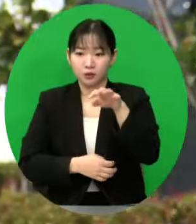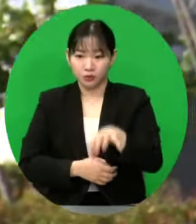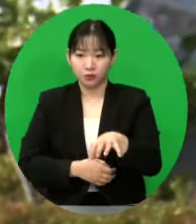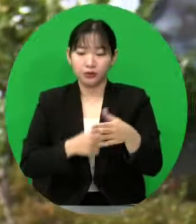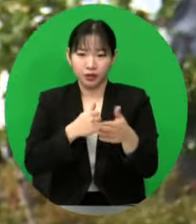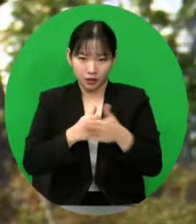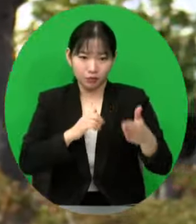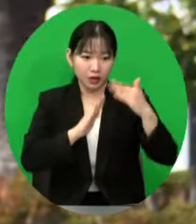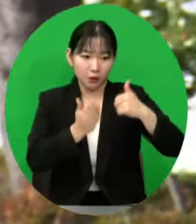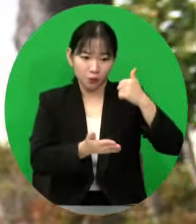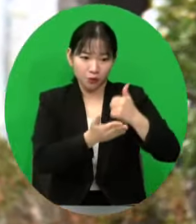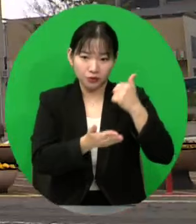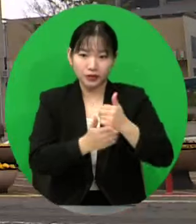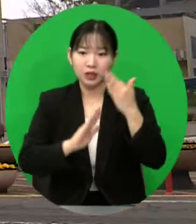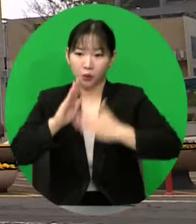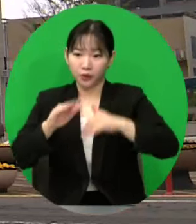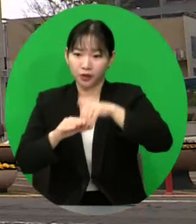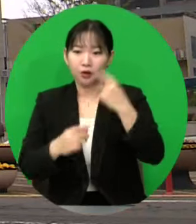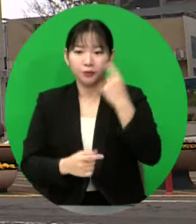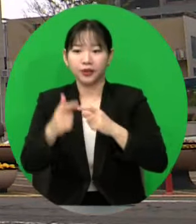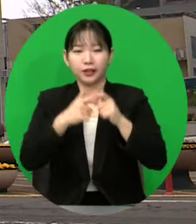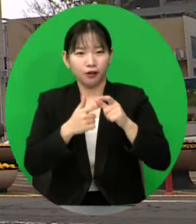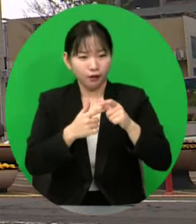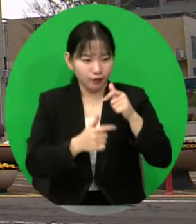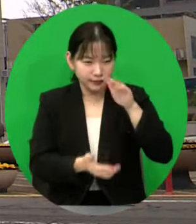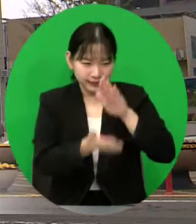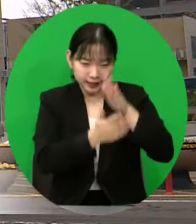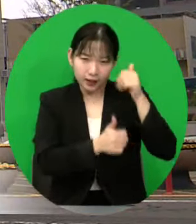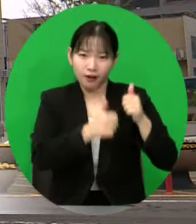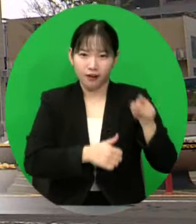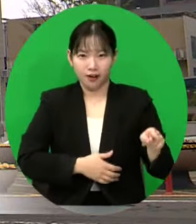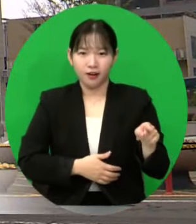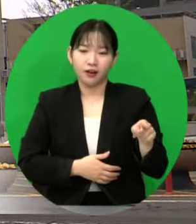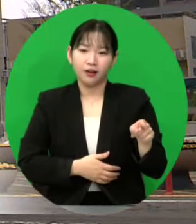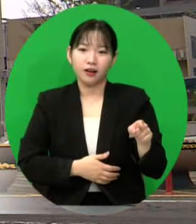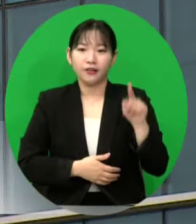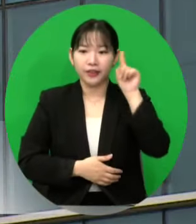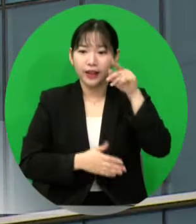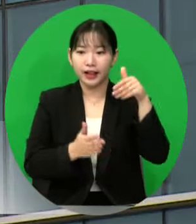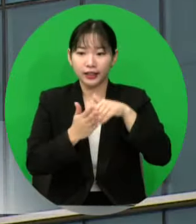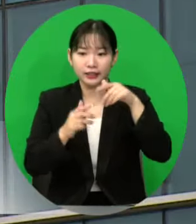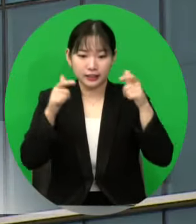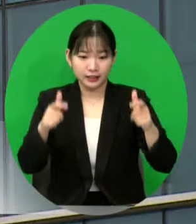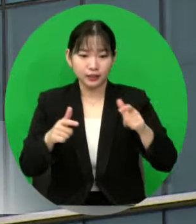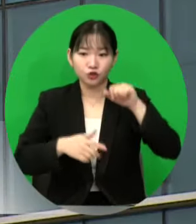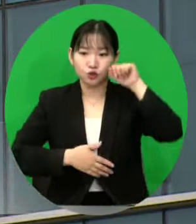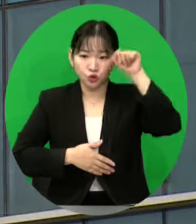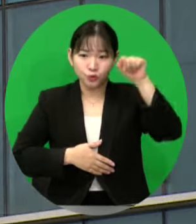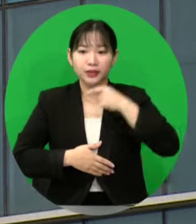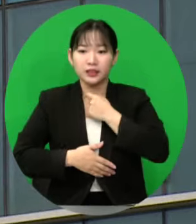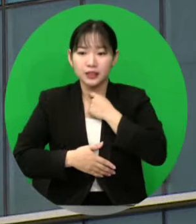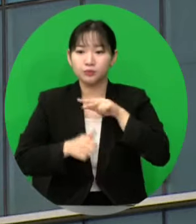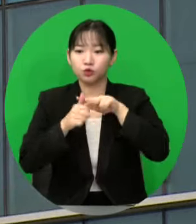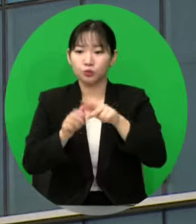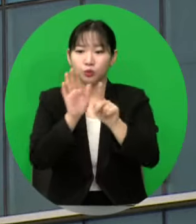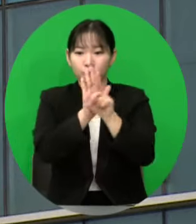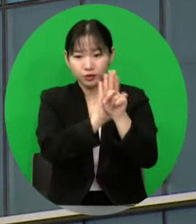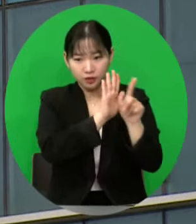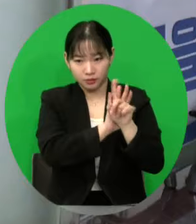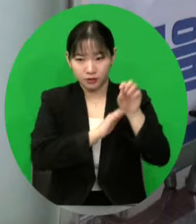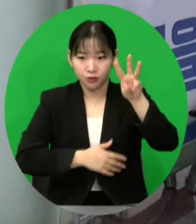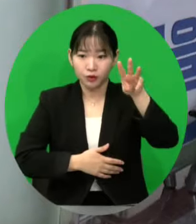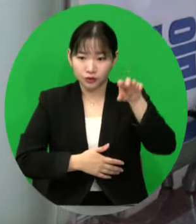본 선거보다 더 치열합니다. 민주당은 내일까지 지역구에 출마할 후보를 공개 모집합니다. 광주는